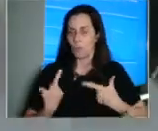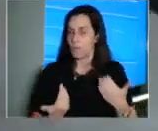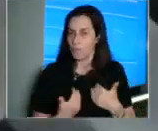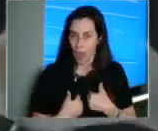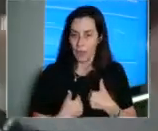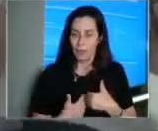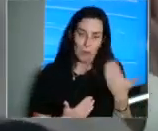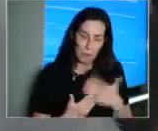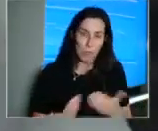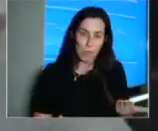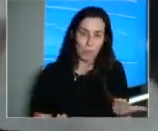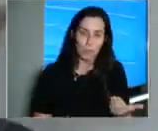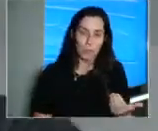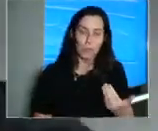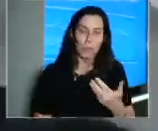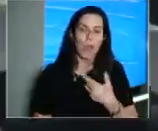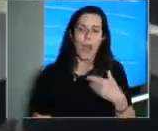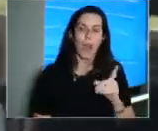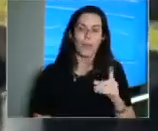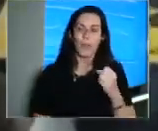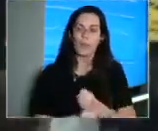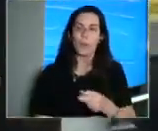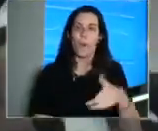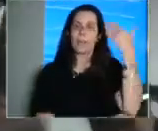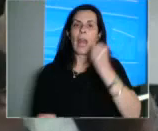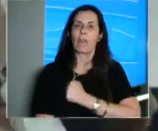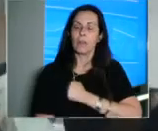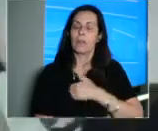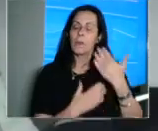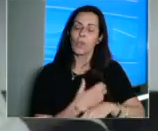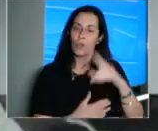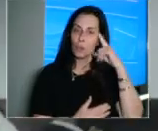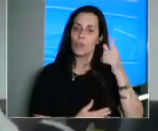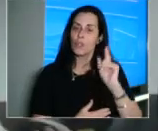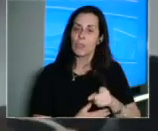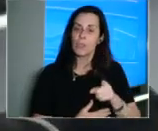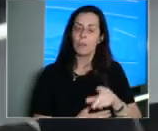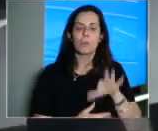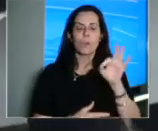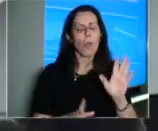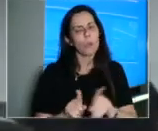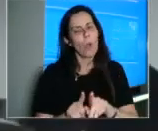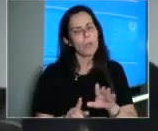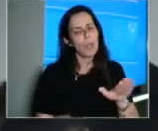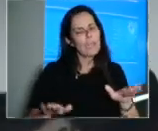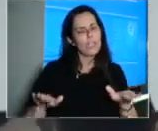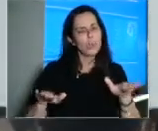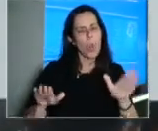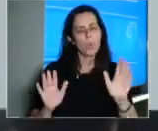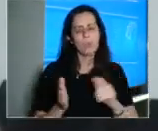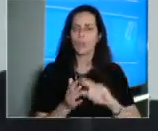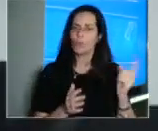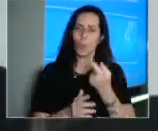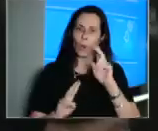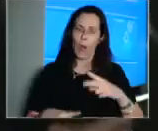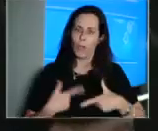ואני בסוף לא רוצה, לא מקיים כאן מדינת הלכה. בסוף אני יודע שצריכים למצוא את האיזונים הנכונים ושכולנו